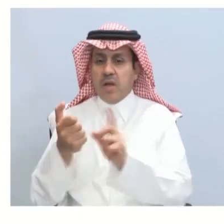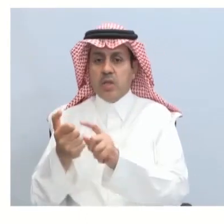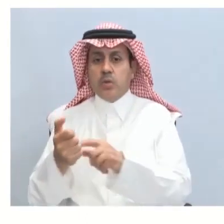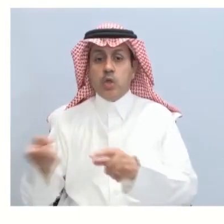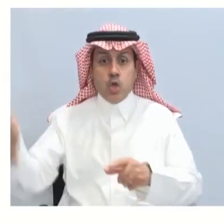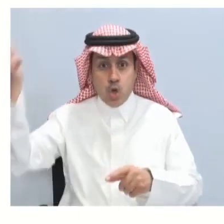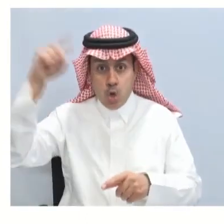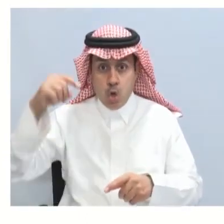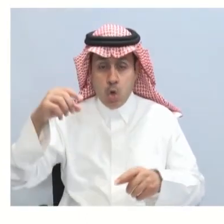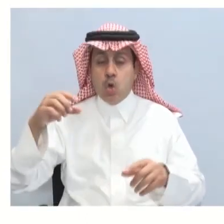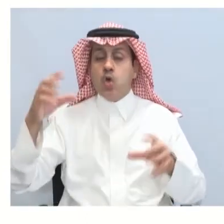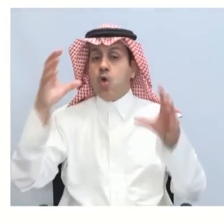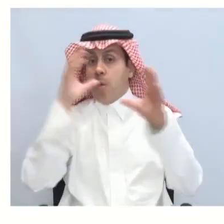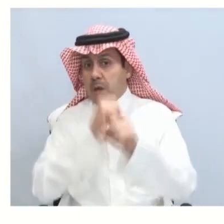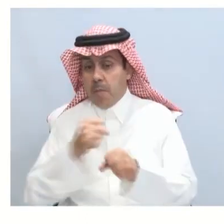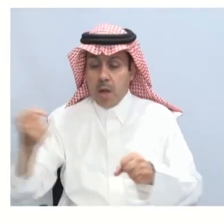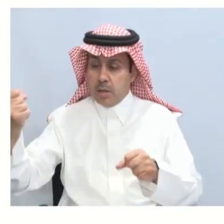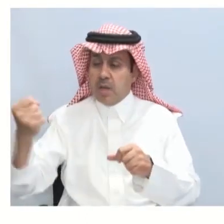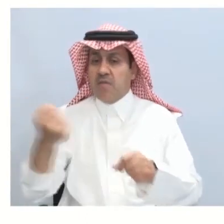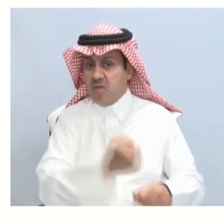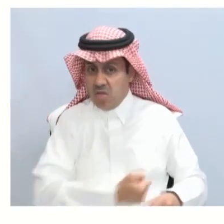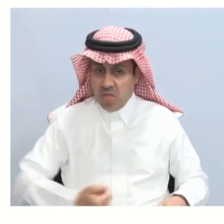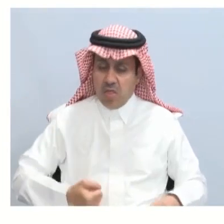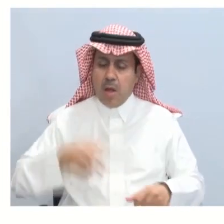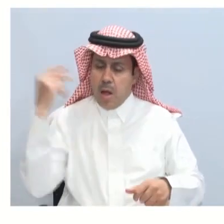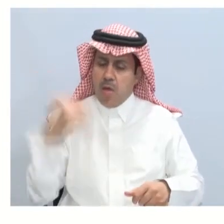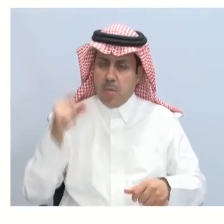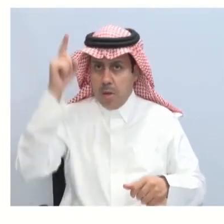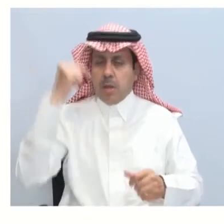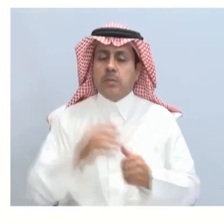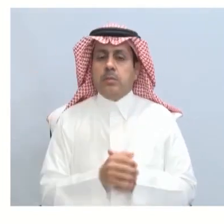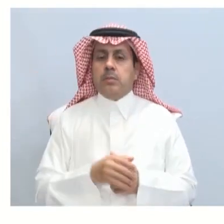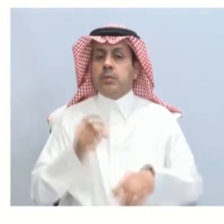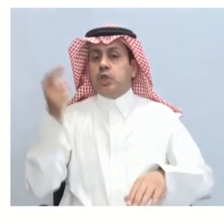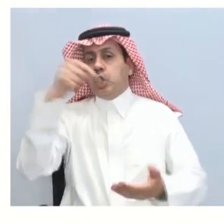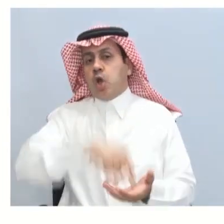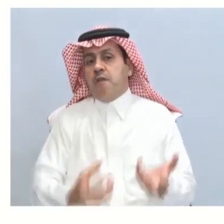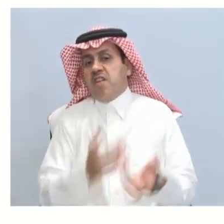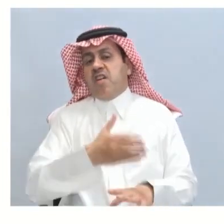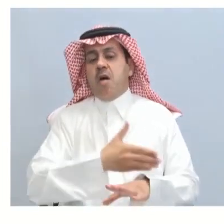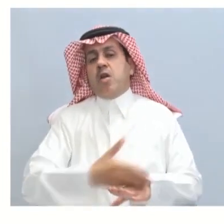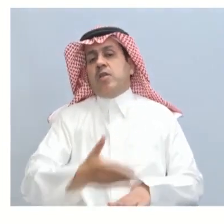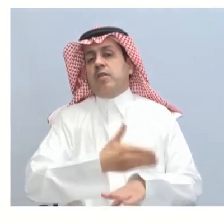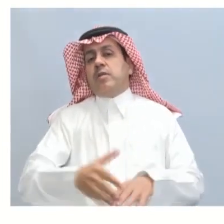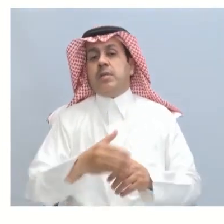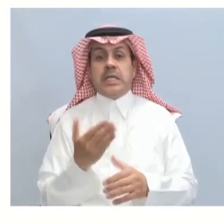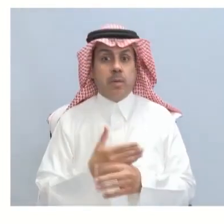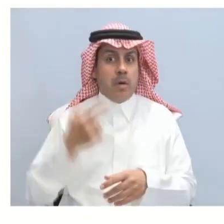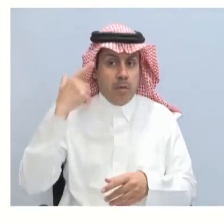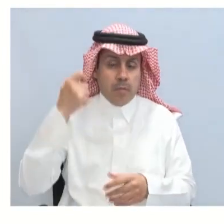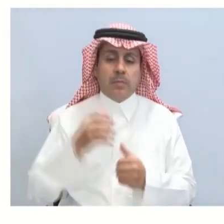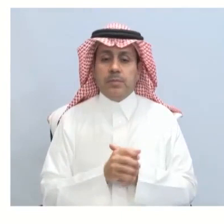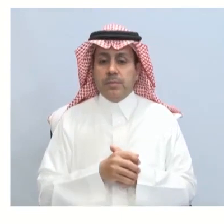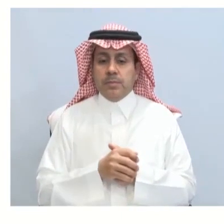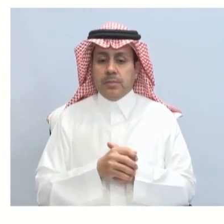يجا بها بطنه يوم القيامه في نار جهنم خالدا مخلدا فيها ابدا وكذلك قوله